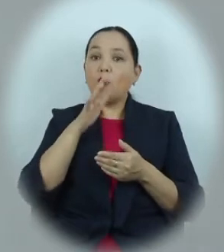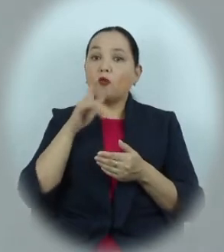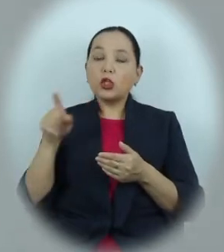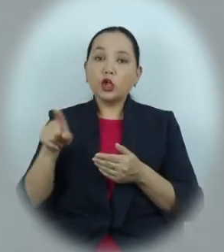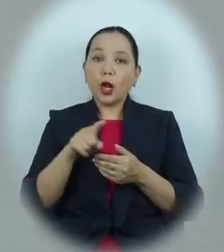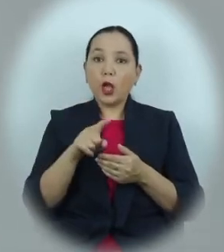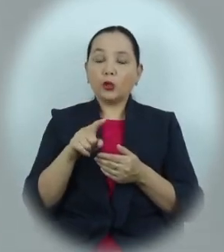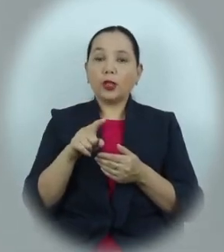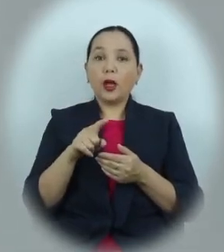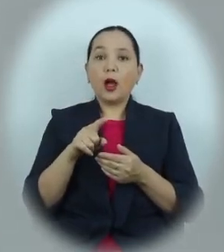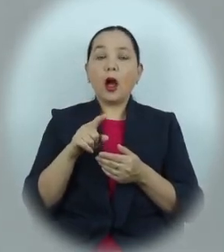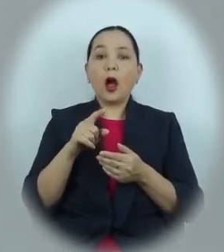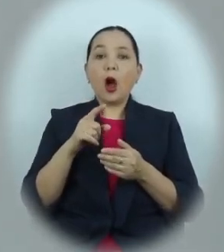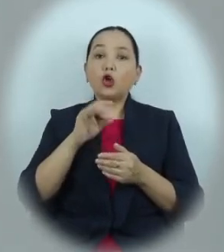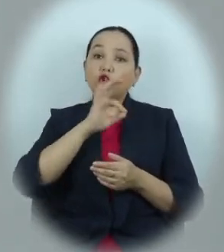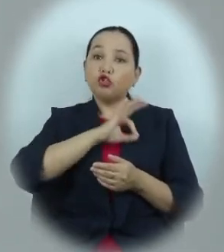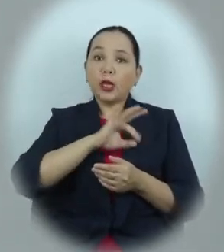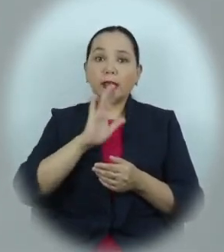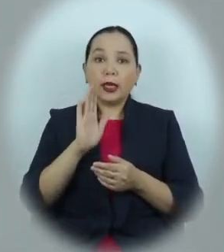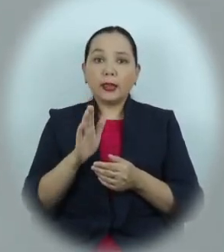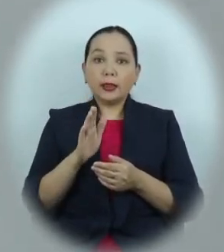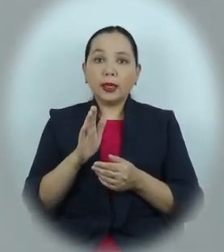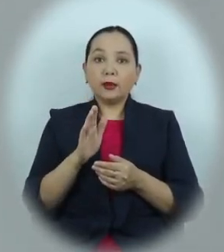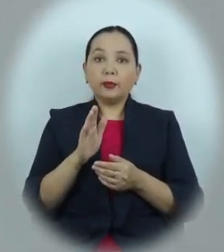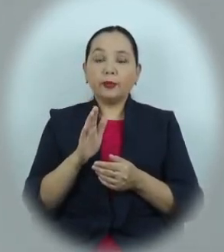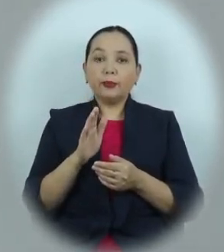bu biz o'zimiz ishlatiladigan